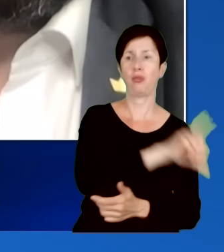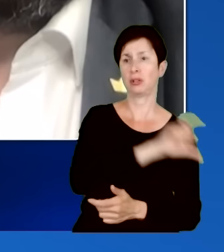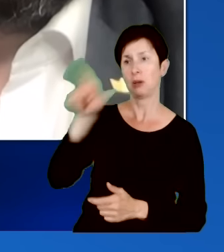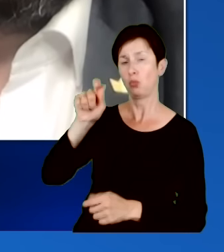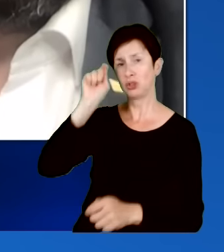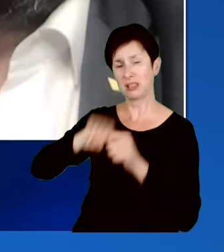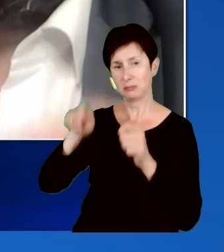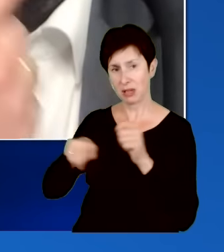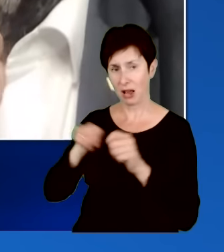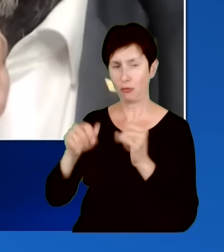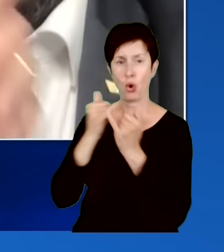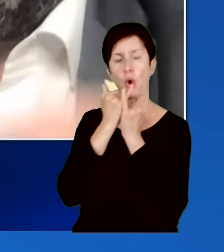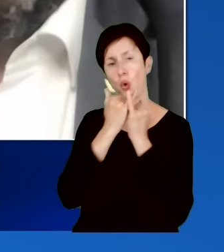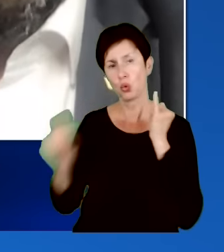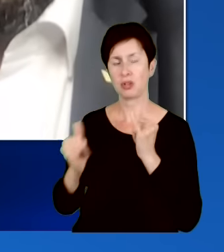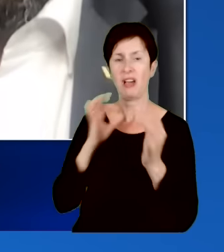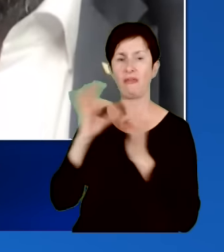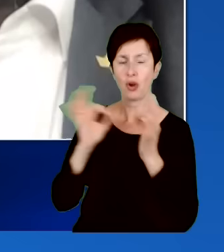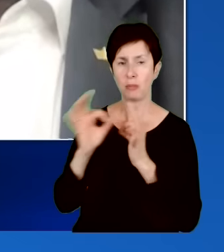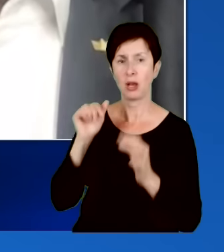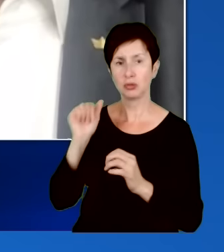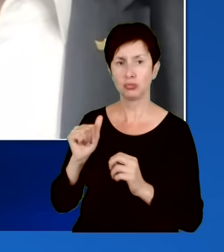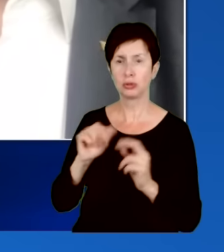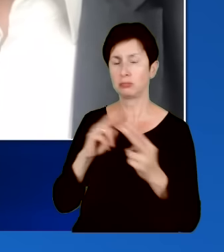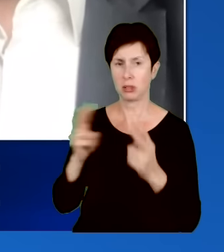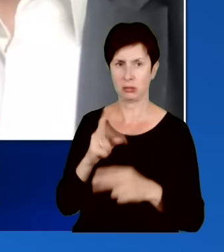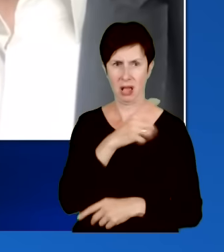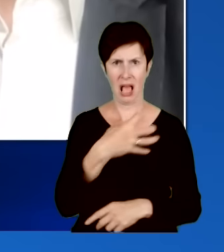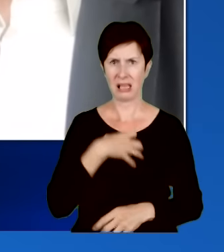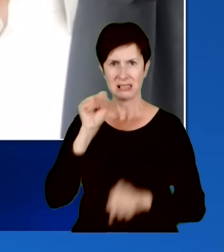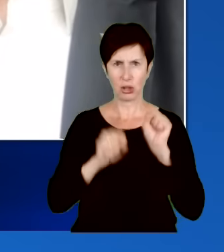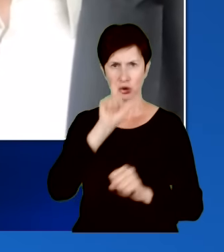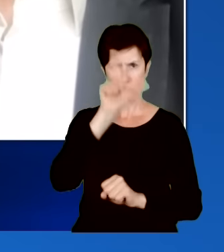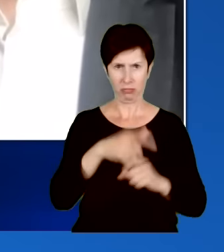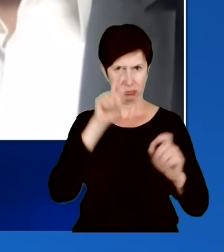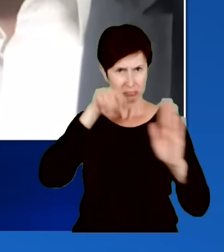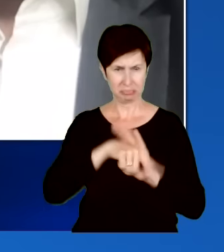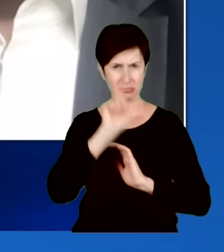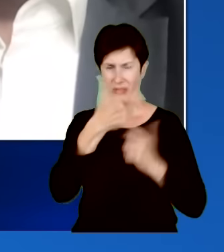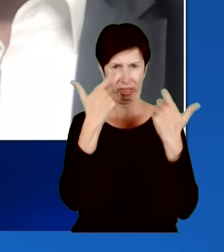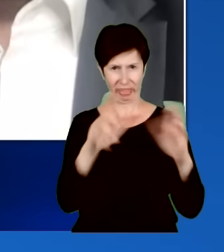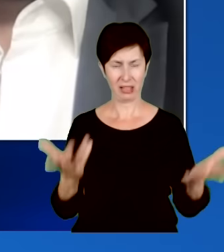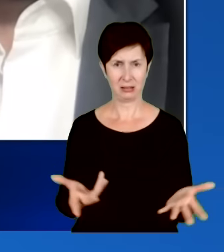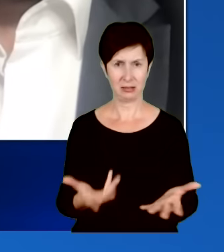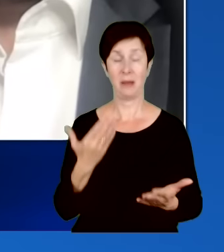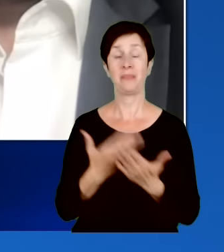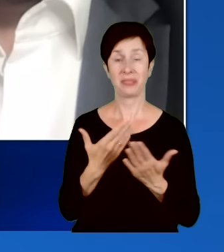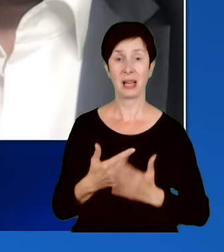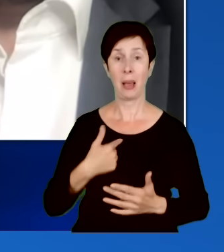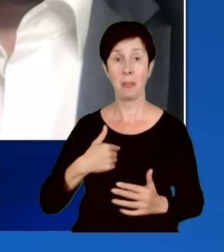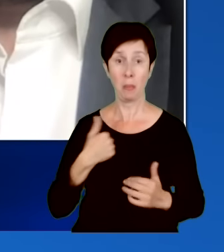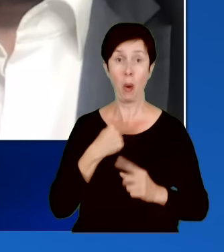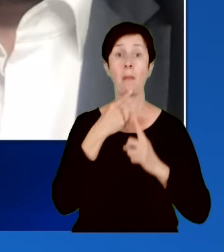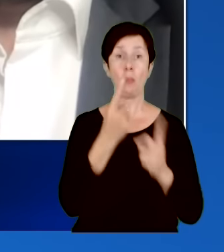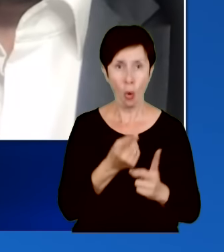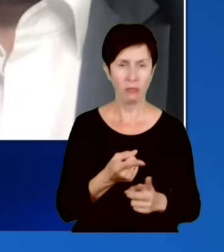rodzaju informacji które muszą przekazać a sędziowie nie więc Problem polega na tym że kiedy my mówiliśmy zostaliśmy zaatakowani za to